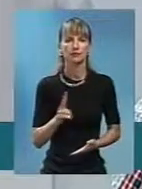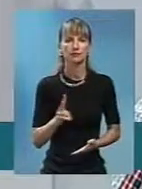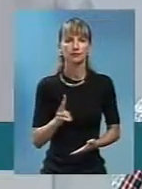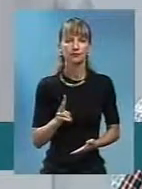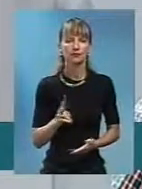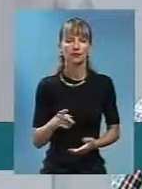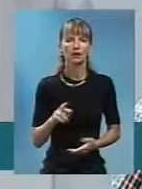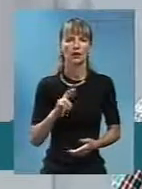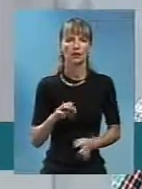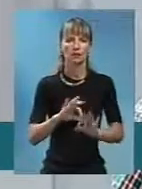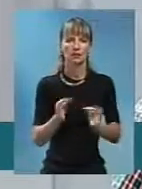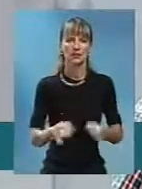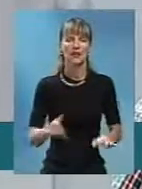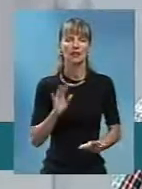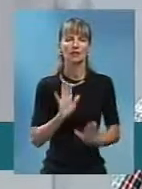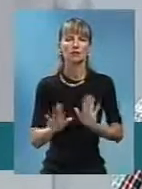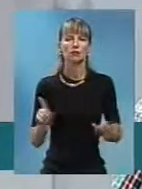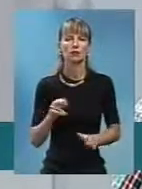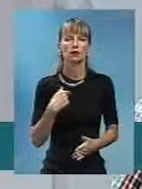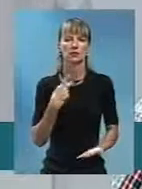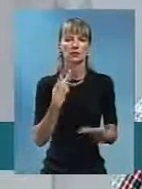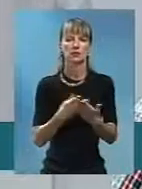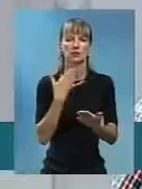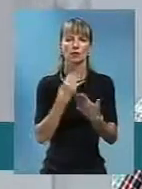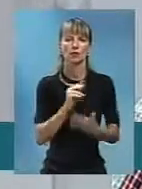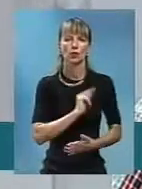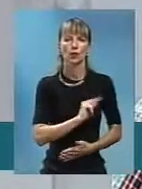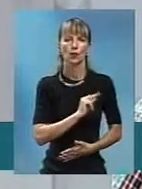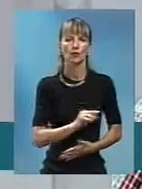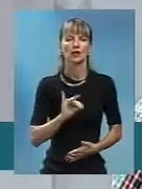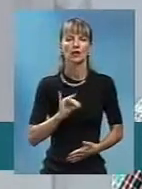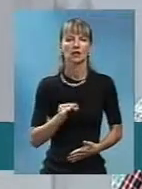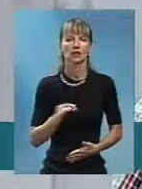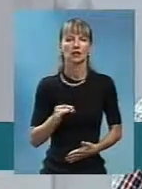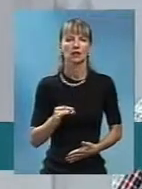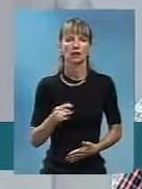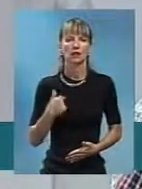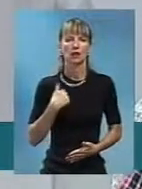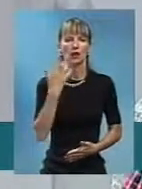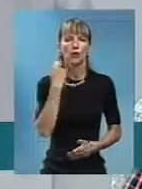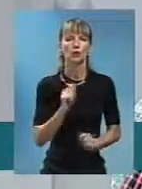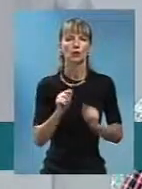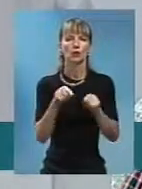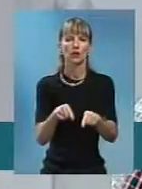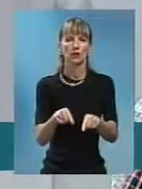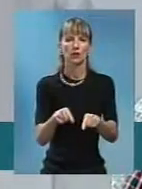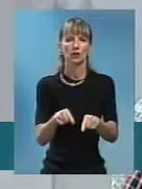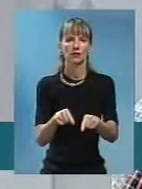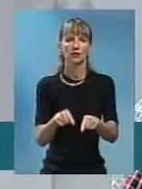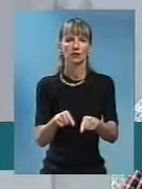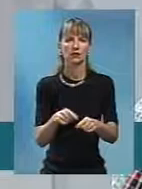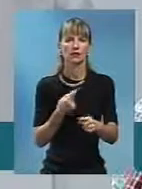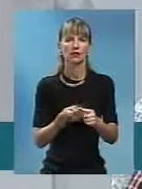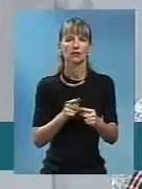як митця на виставку, щоб я представив свої роботи. І я, коли потрапив в